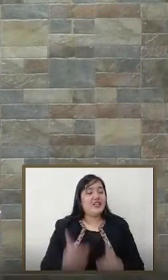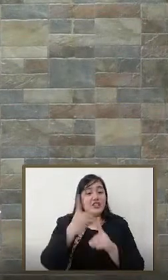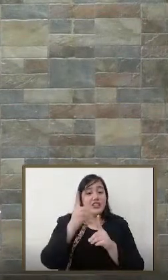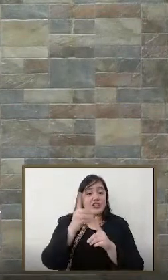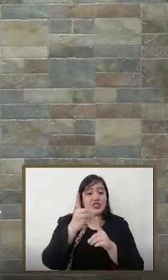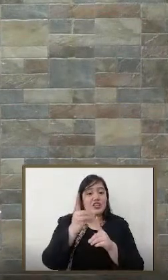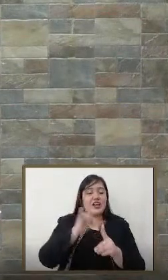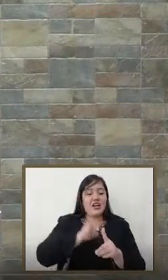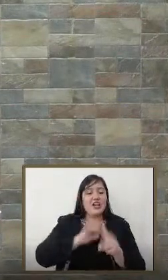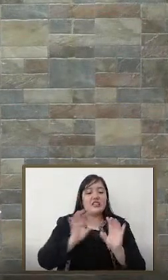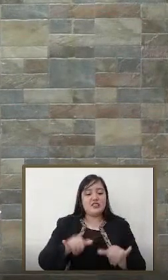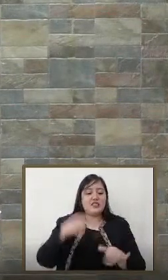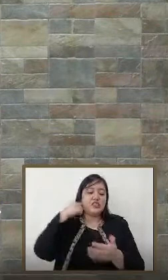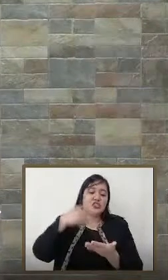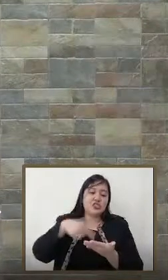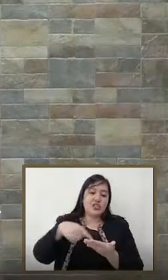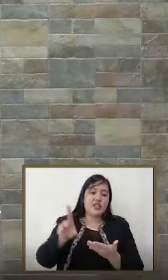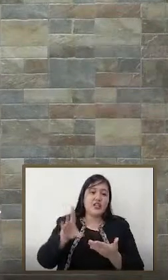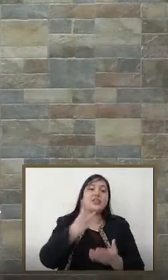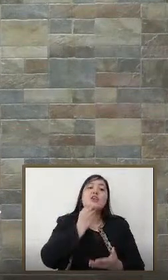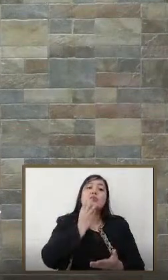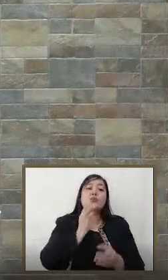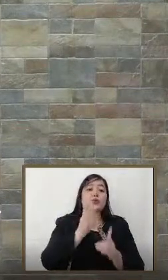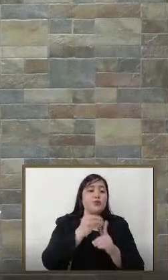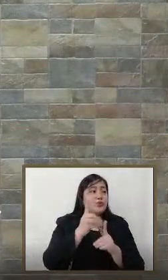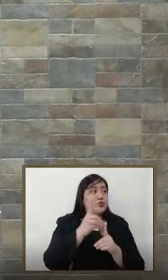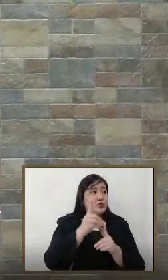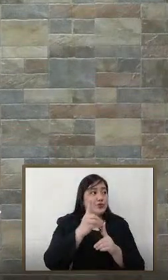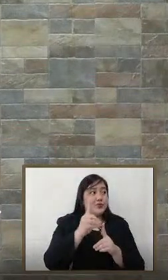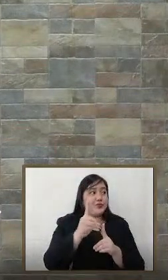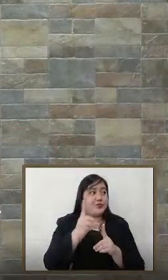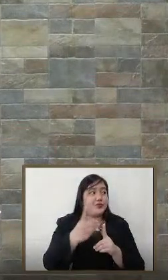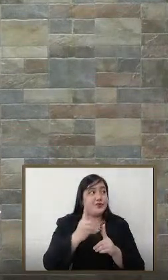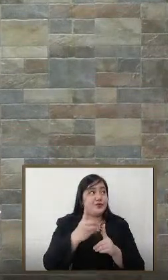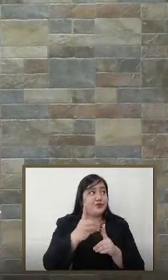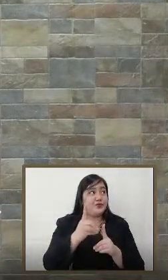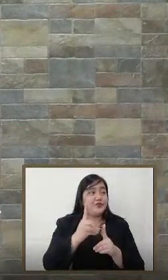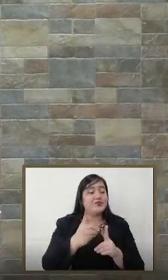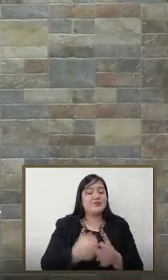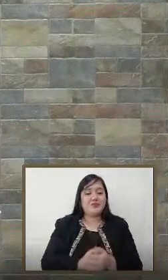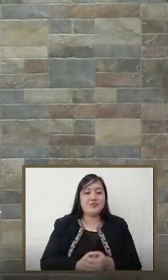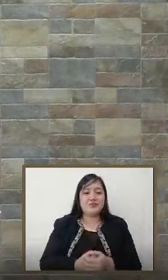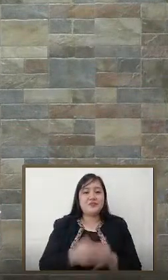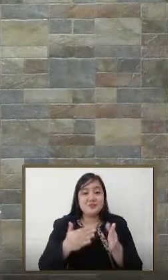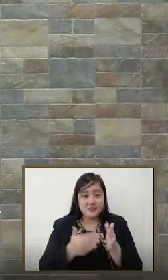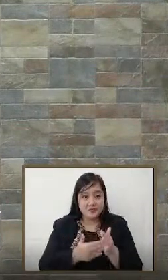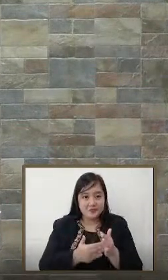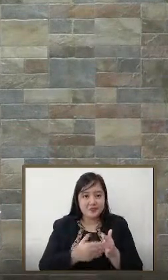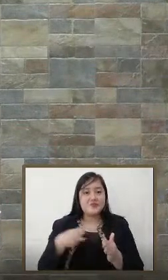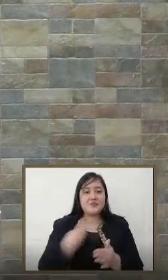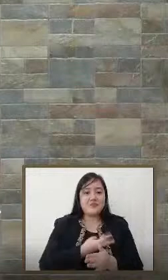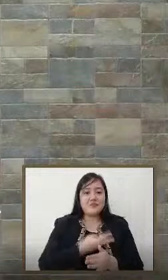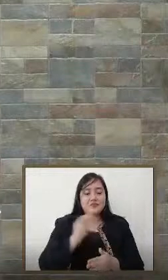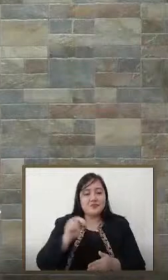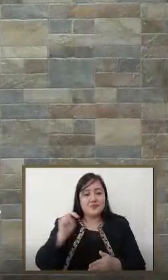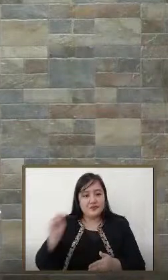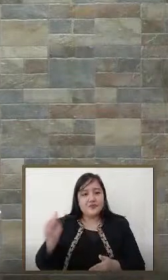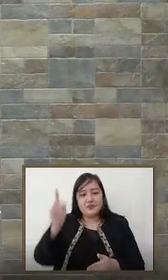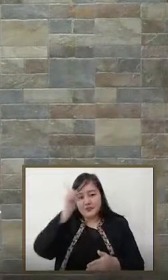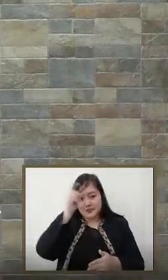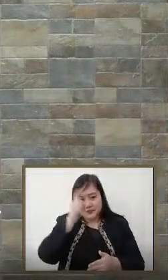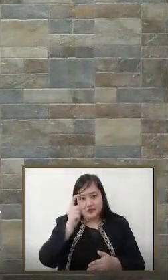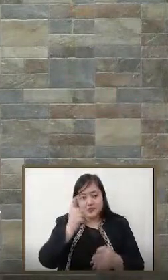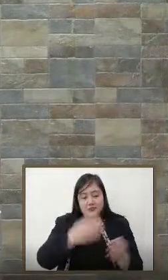side, here's what I'm saying, mga kapatid. Kailangan po natin ng wisdom na magdadala ng peace sa